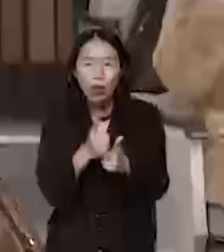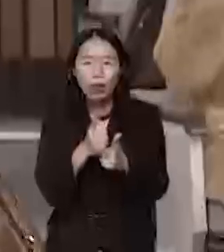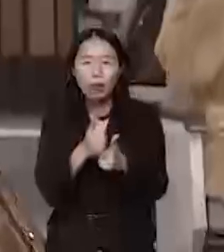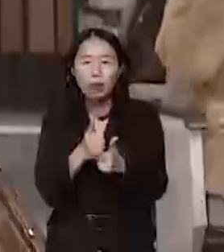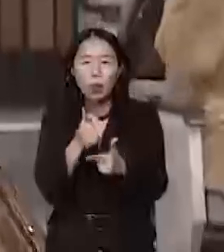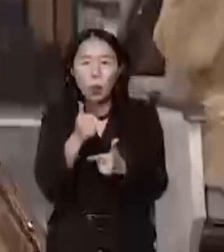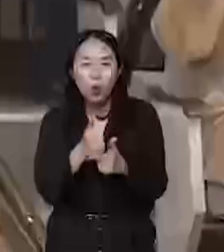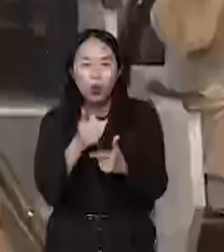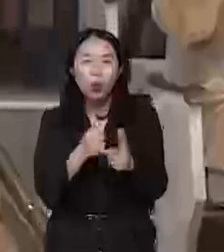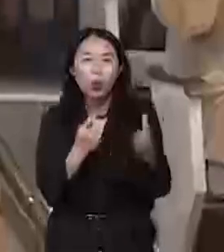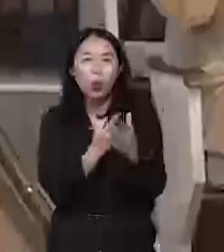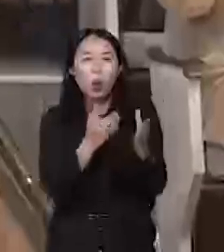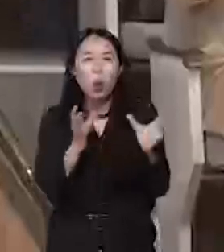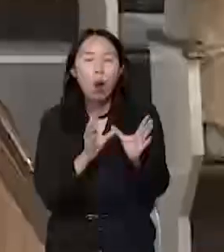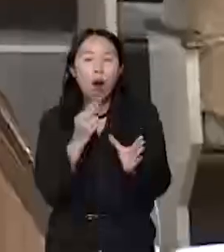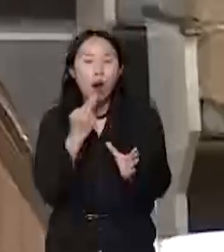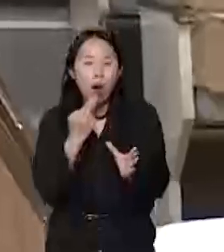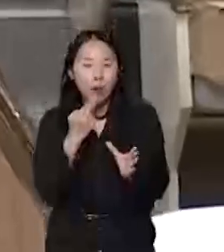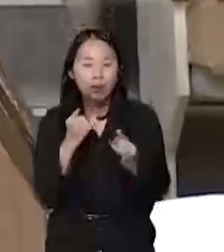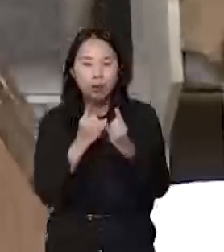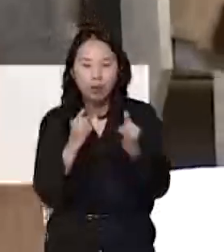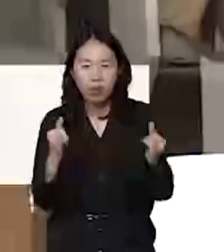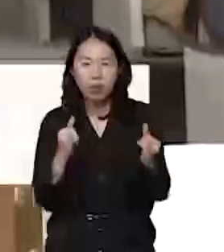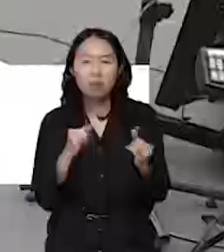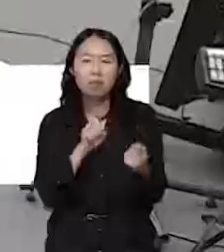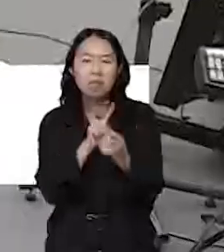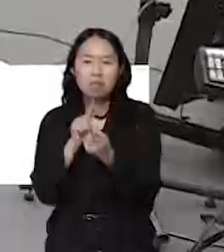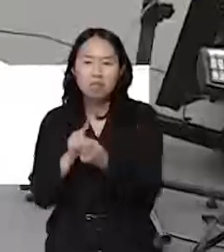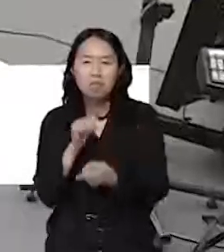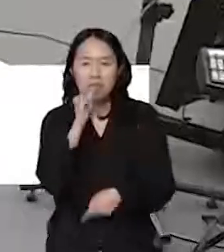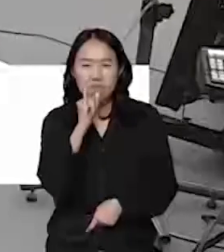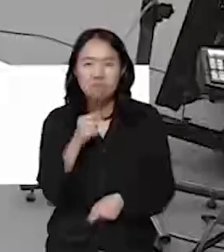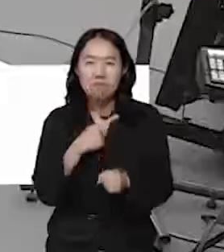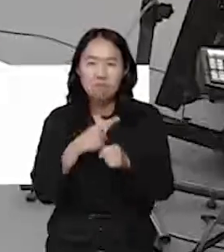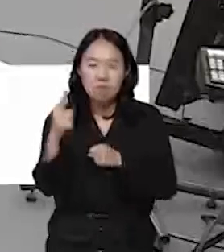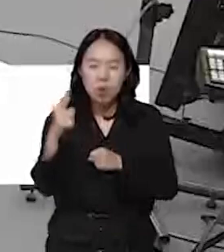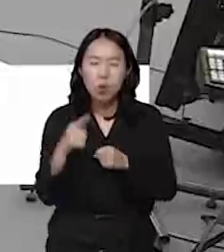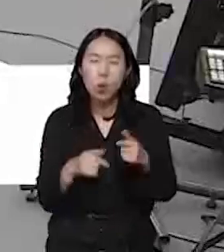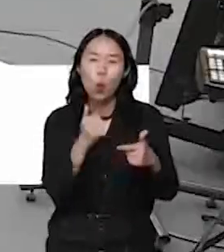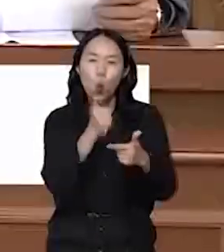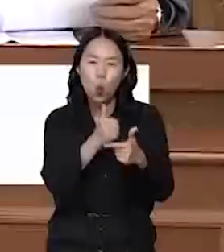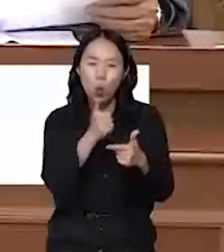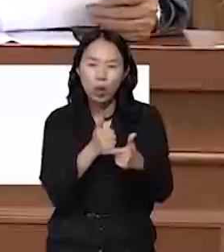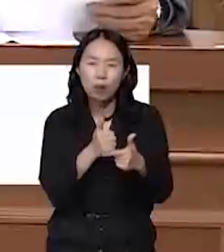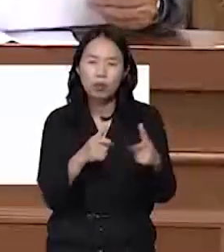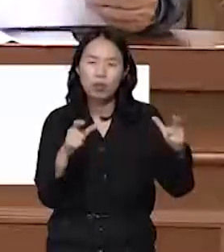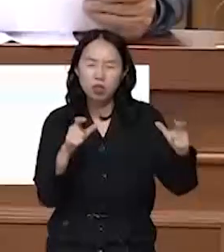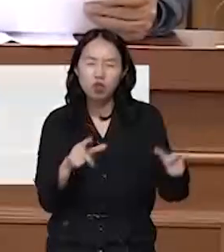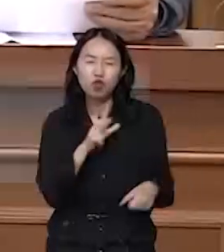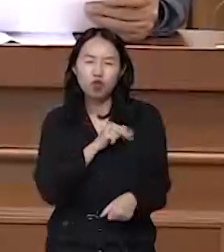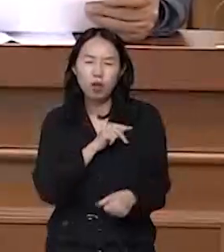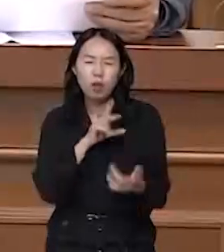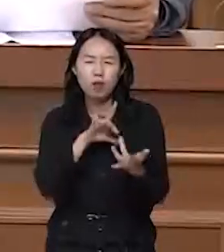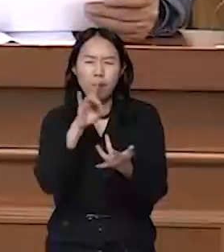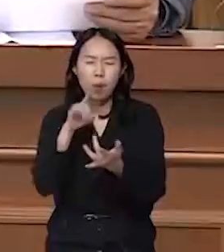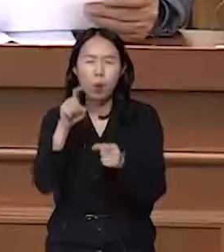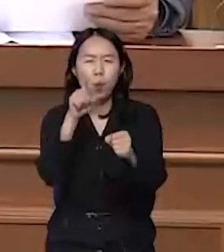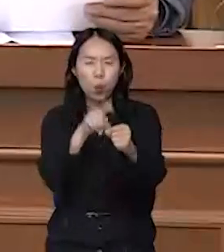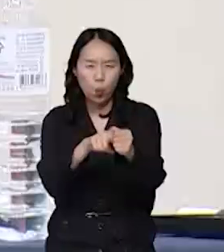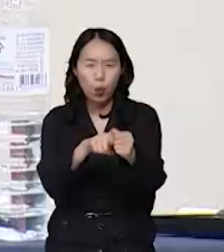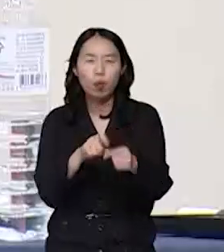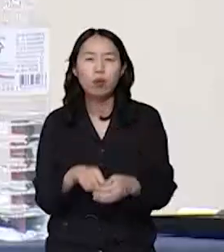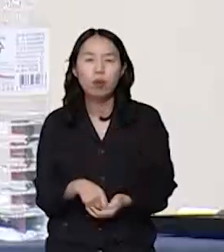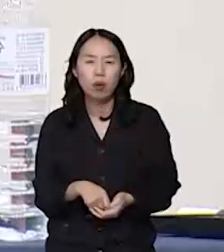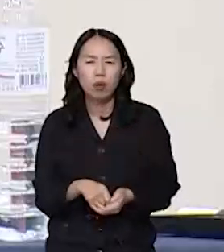만났습니다. 국민의힘은 내년 총선에서 호남 지역구 의원 배출을 목표로 하고 있습니다. 정말